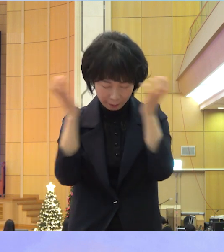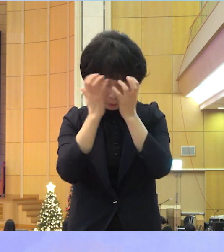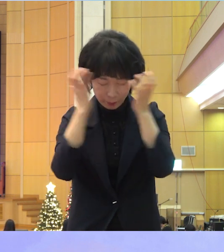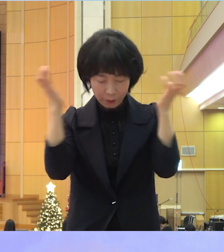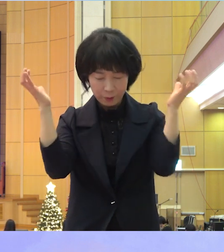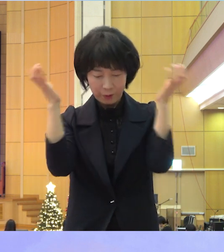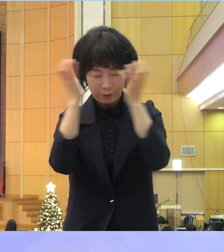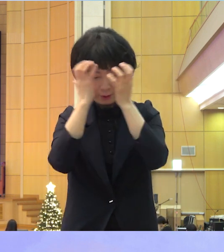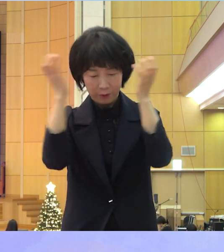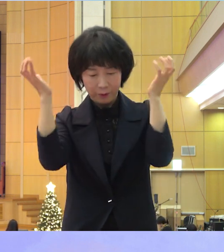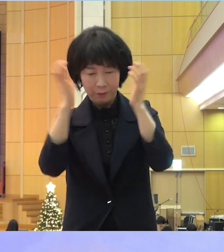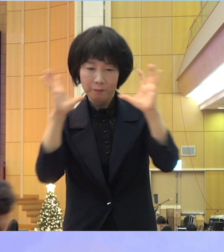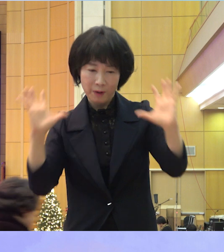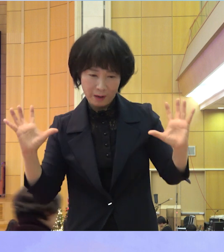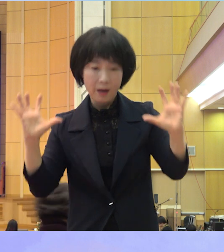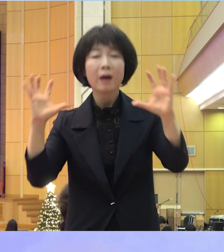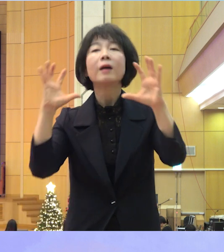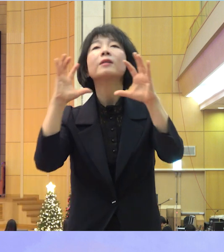인생의